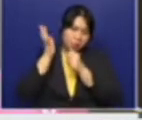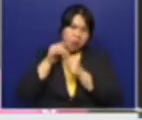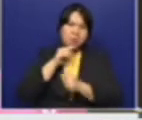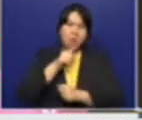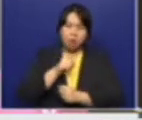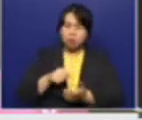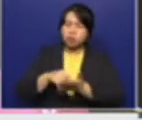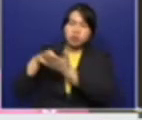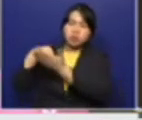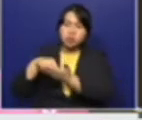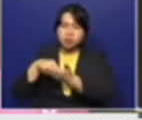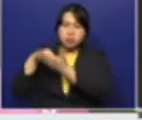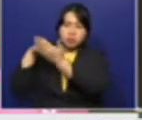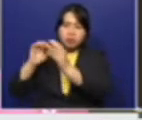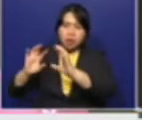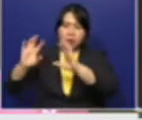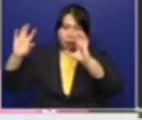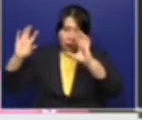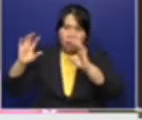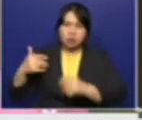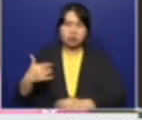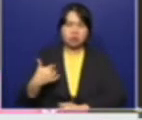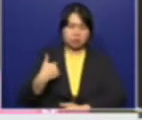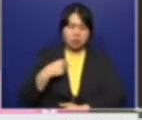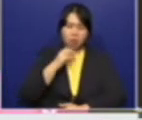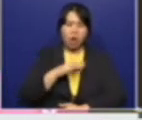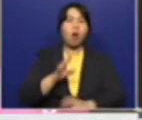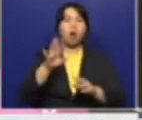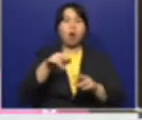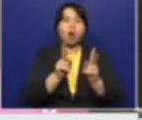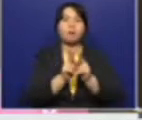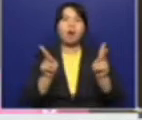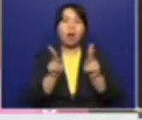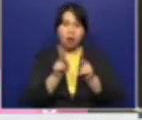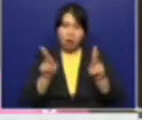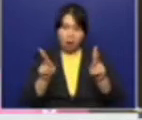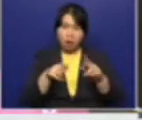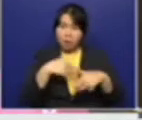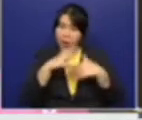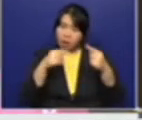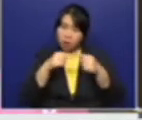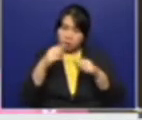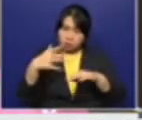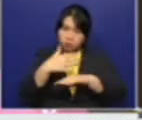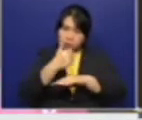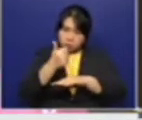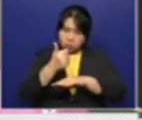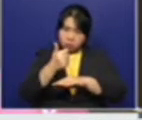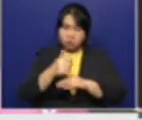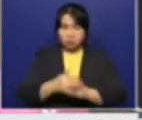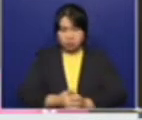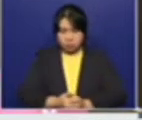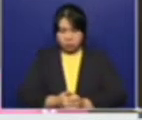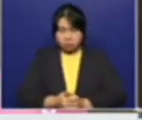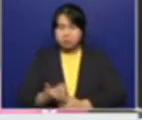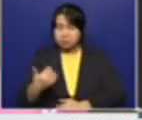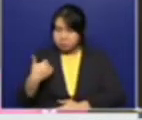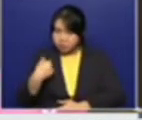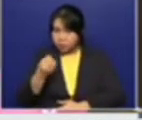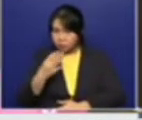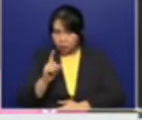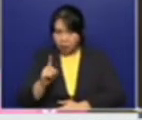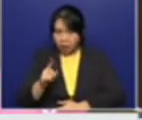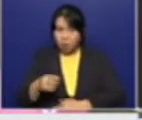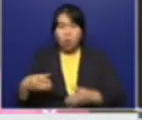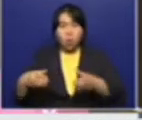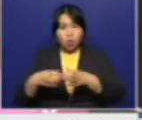าลหลายท่านก็บอกว่าให้กรรมาธิการพัฒนาการเมืองหลายท่านบอกว่าให้ตั้งกรรม